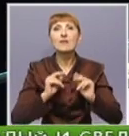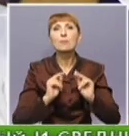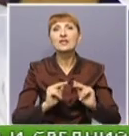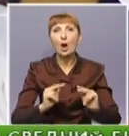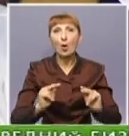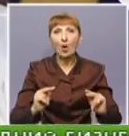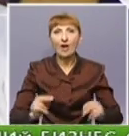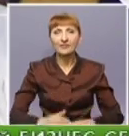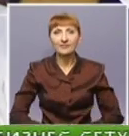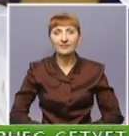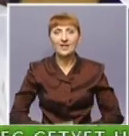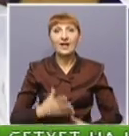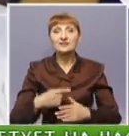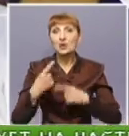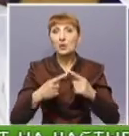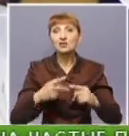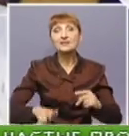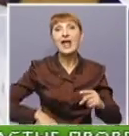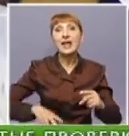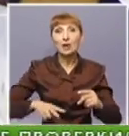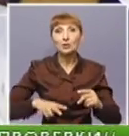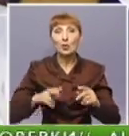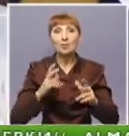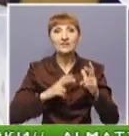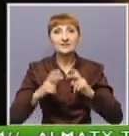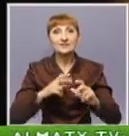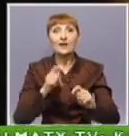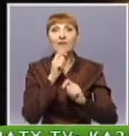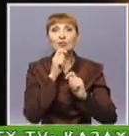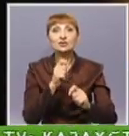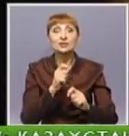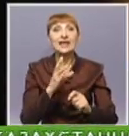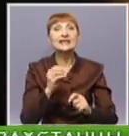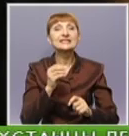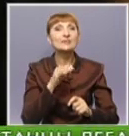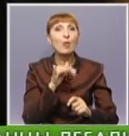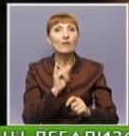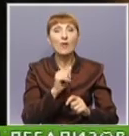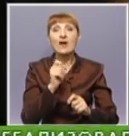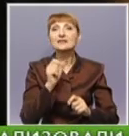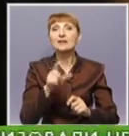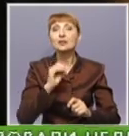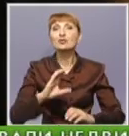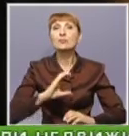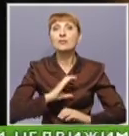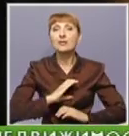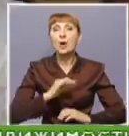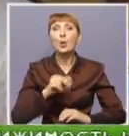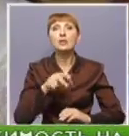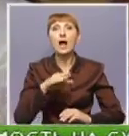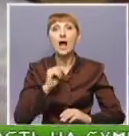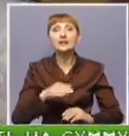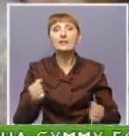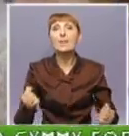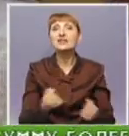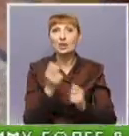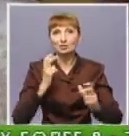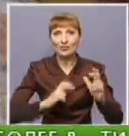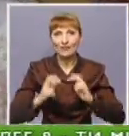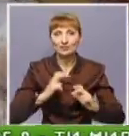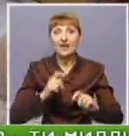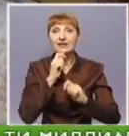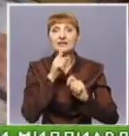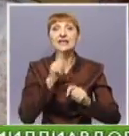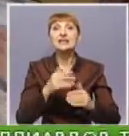педагогов. В свою очередь, ректор Динара Нукетаева вручила Ахметжану Есимову золотую медаль «Улагат» за поддержку вуза. Наградили